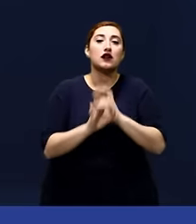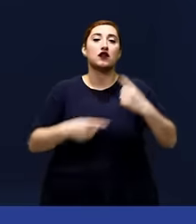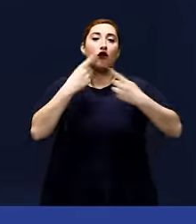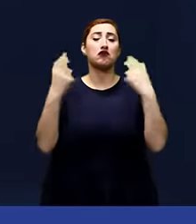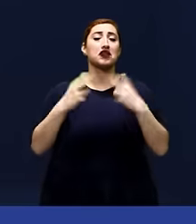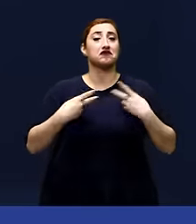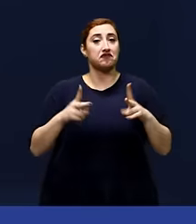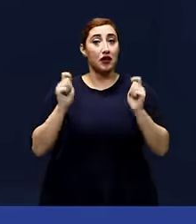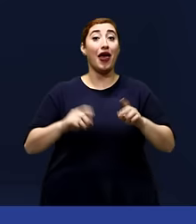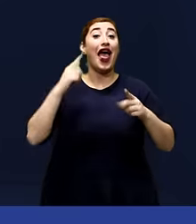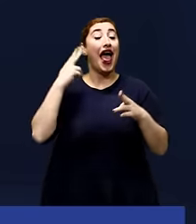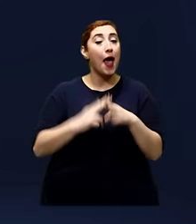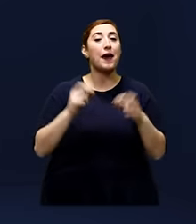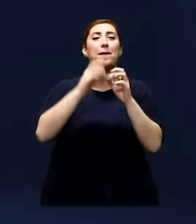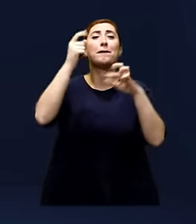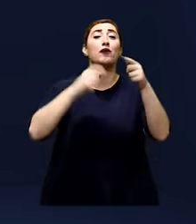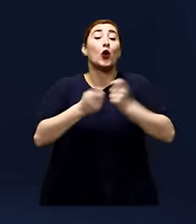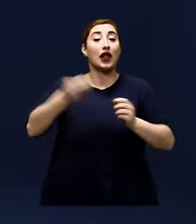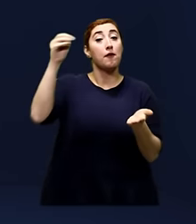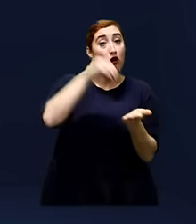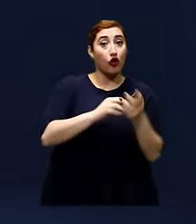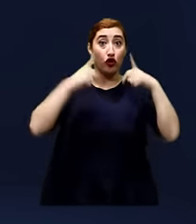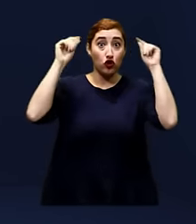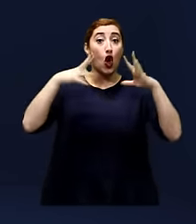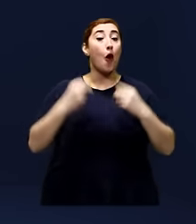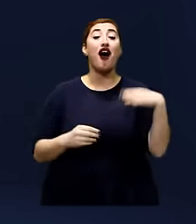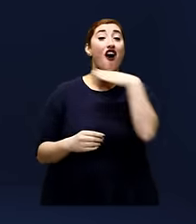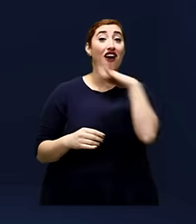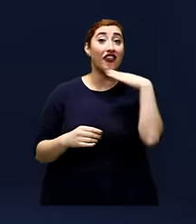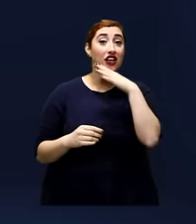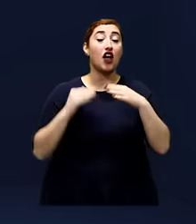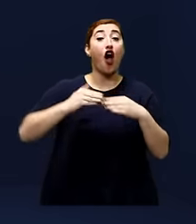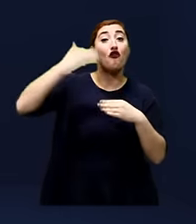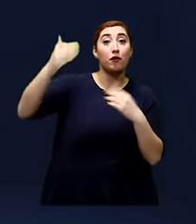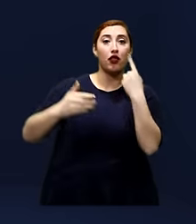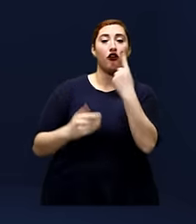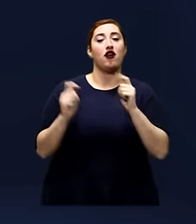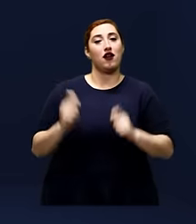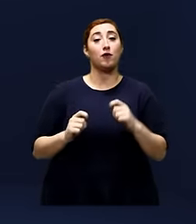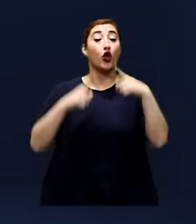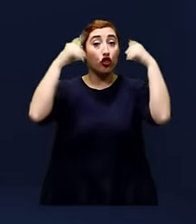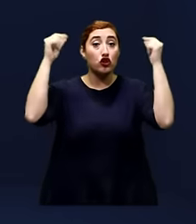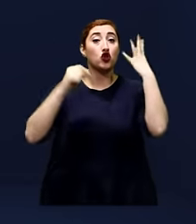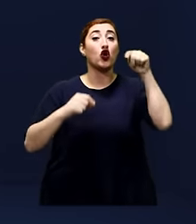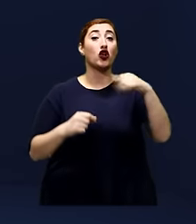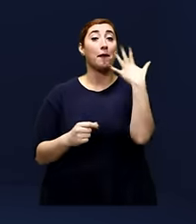ücretsiz konuşup mesajlaşıyor. Hemen BIP uygulamasını indirin. Türkcell'li olmanın avantajlarını yurt dışında da yaşayın.